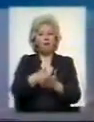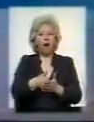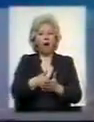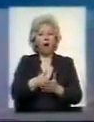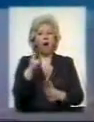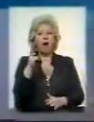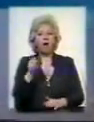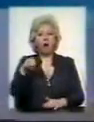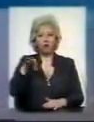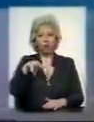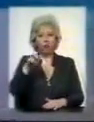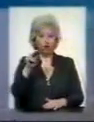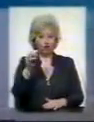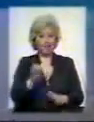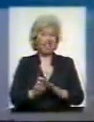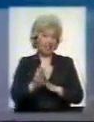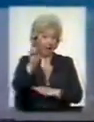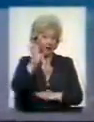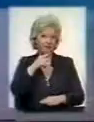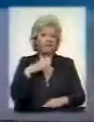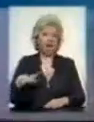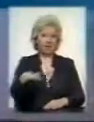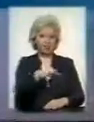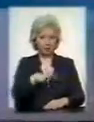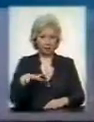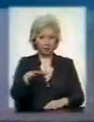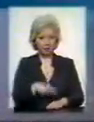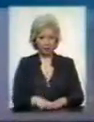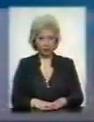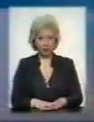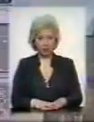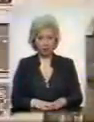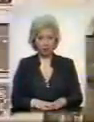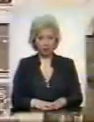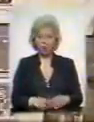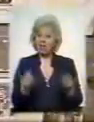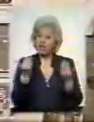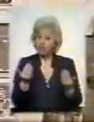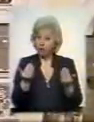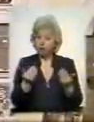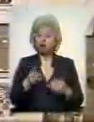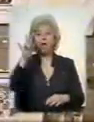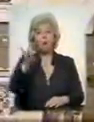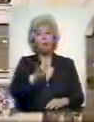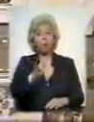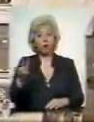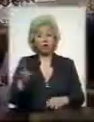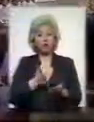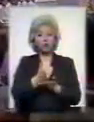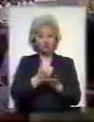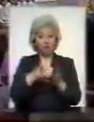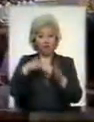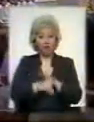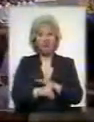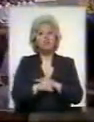на европейской территории России. Подробности в репортаже Анастасии Зайцевой. Сегодняшнее богослужение в католической церкви